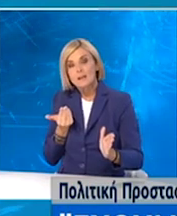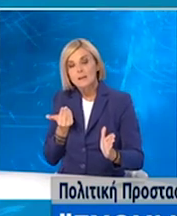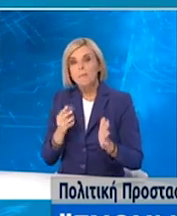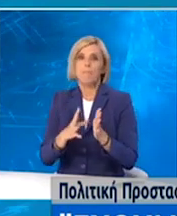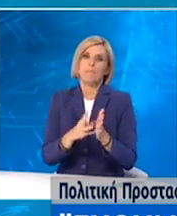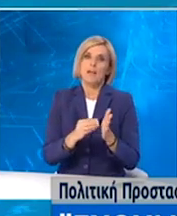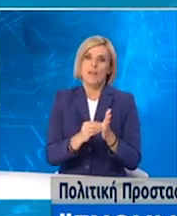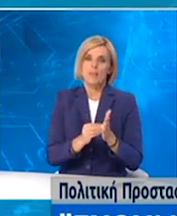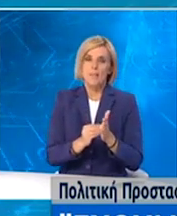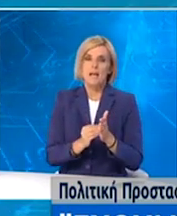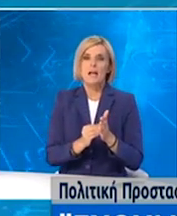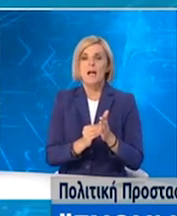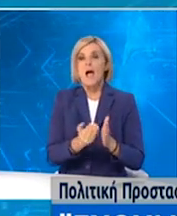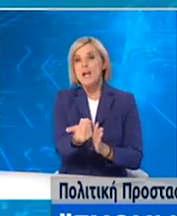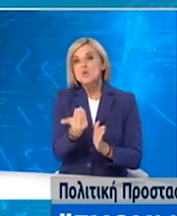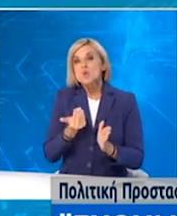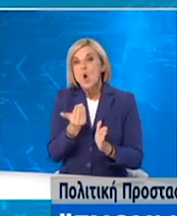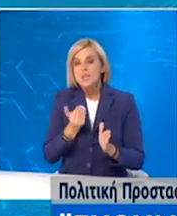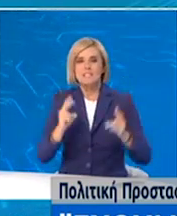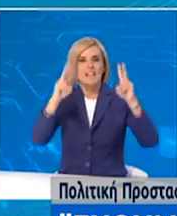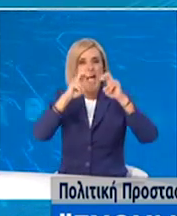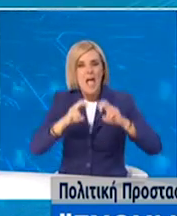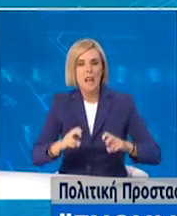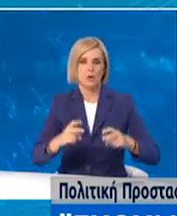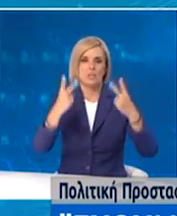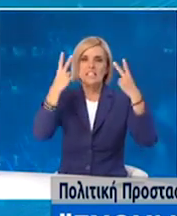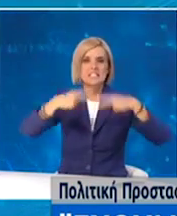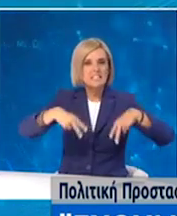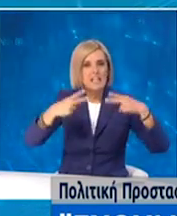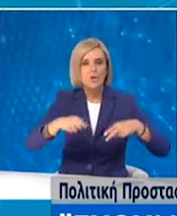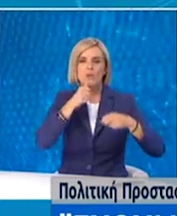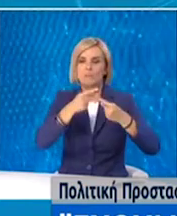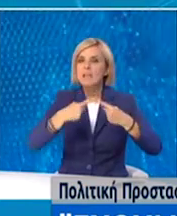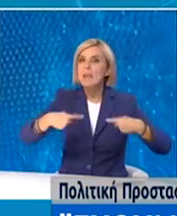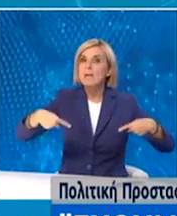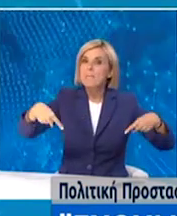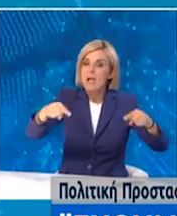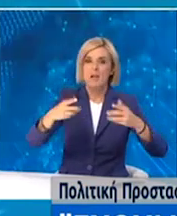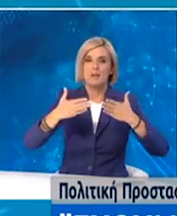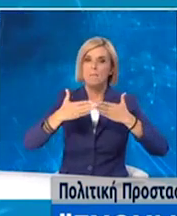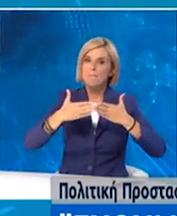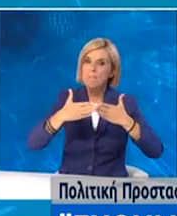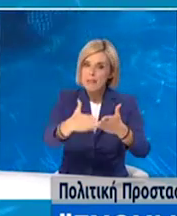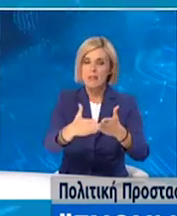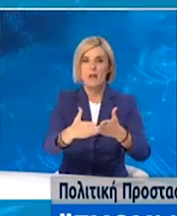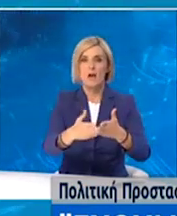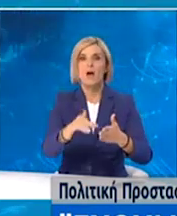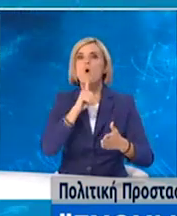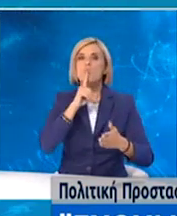παράδειγμα να γίνονται πιο τακτικοί έλεγχοι σε όλες τις χερσαίες εισόδους? Και το ρωτώ αυτό λόγω του θέματος σχετικά με την